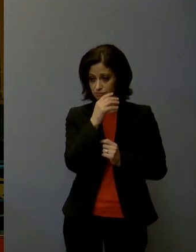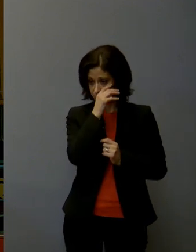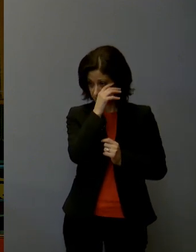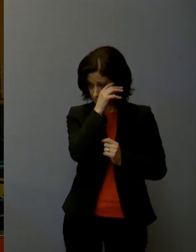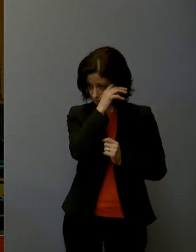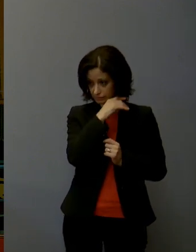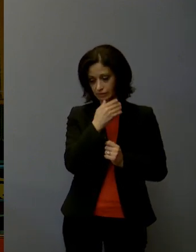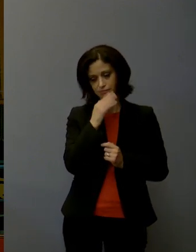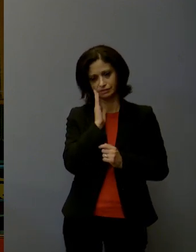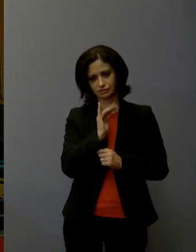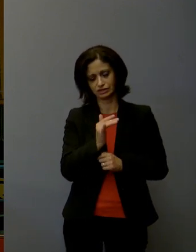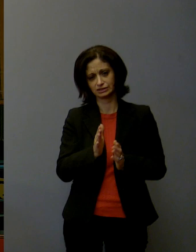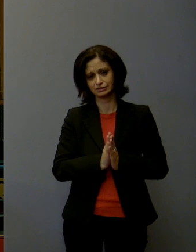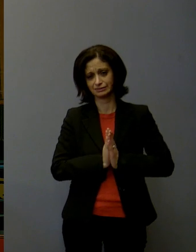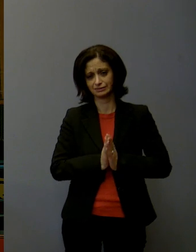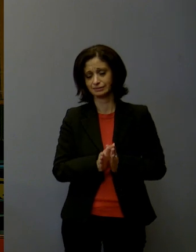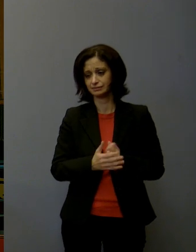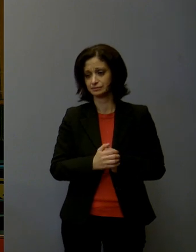mi dica di sì